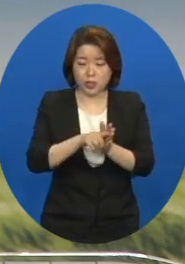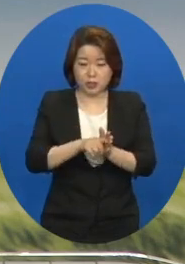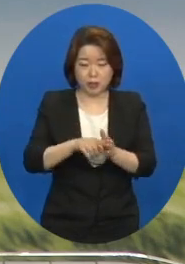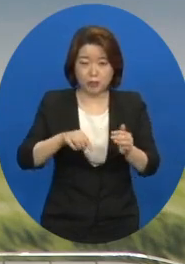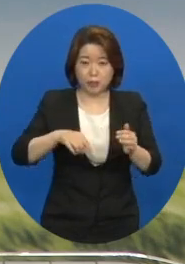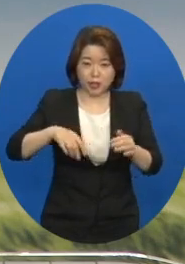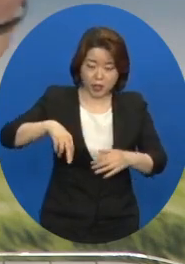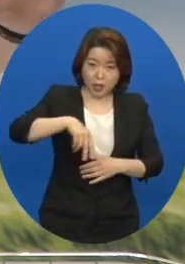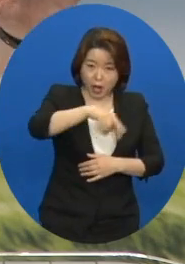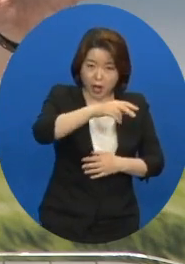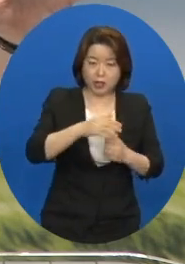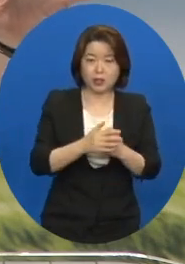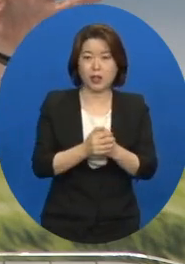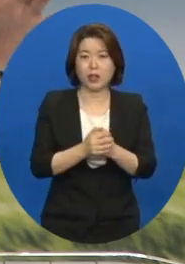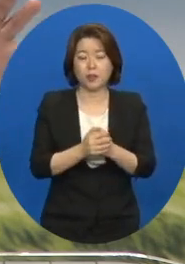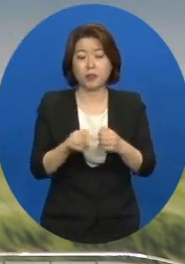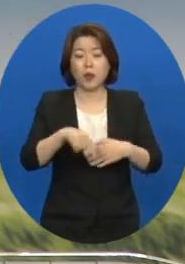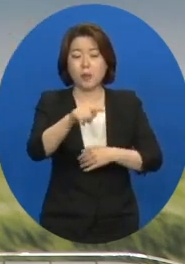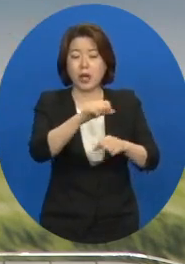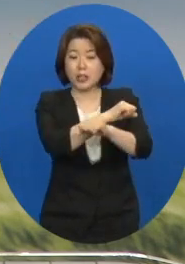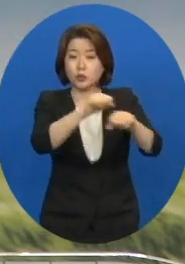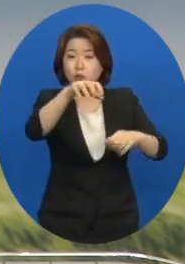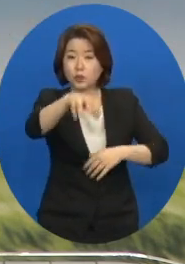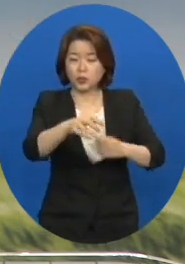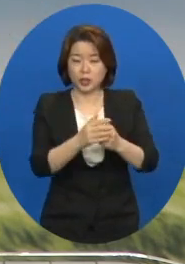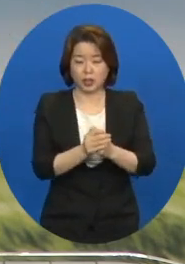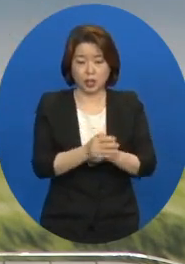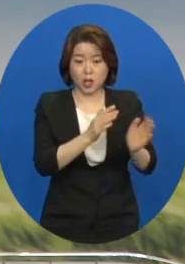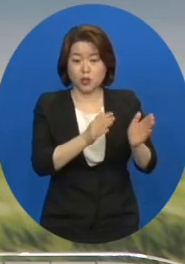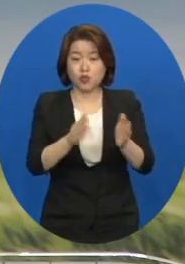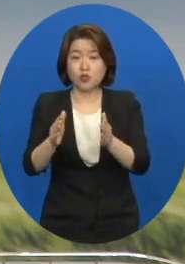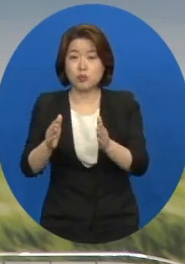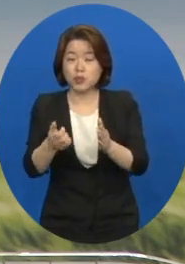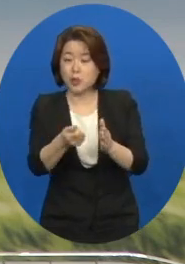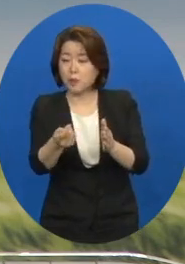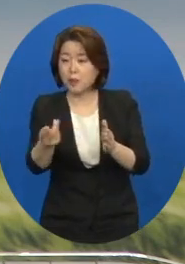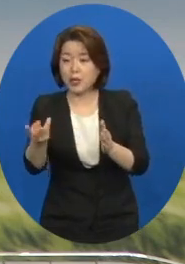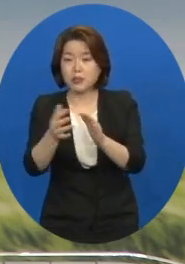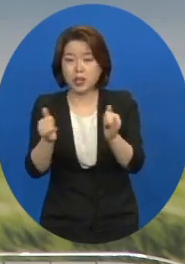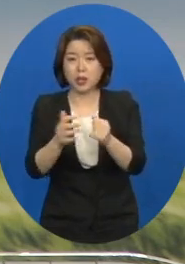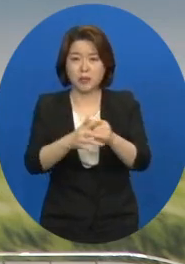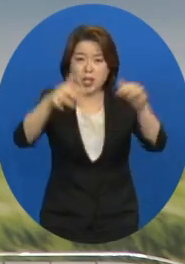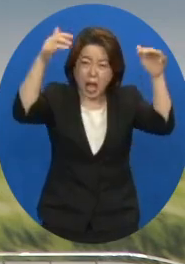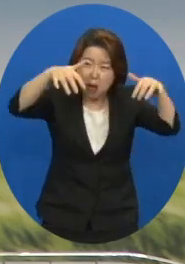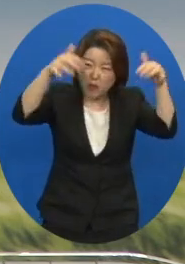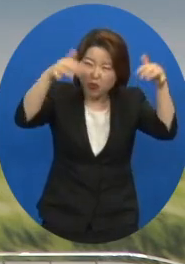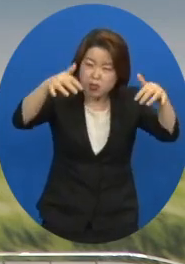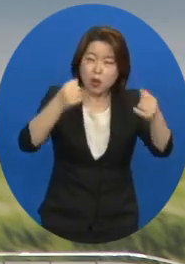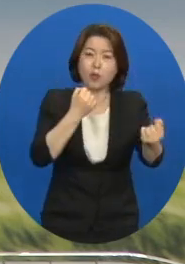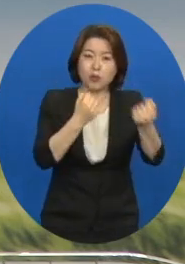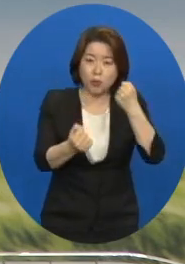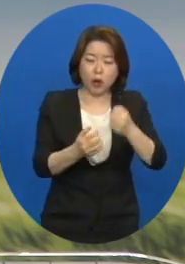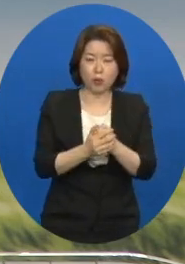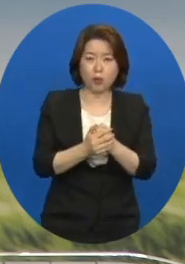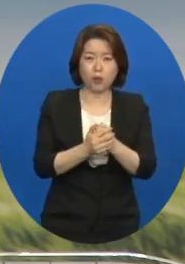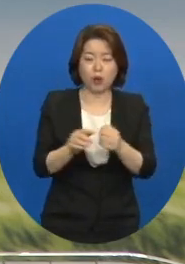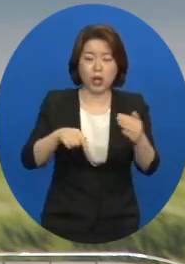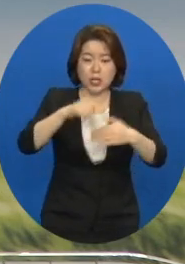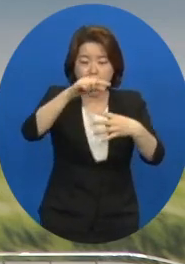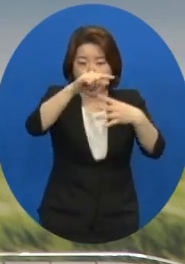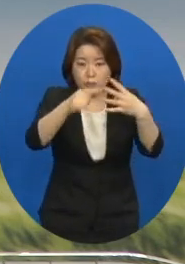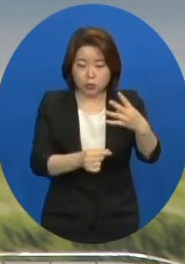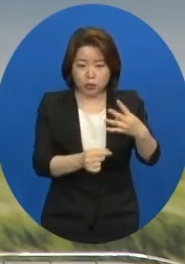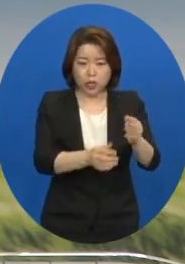바깥에 운동장에 준비 팀원들 몇 명이 나가서 그 비를 맞으면서 야외